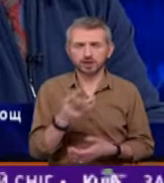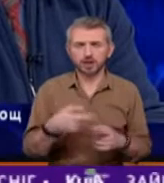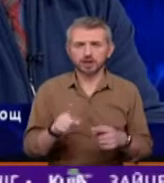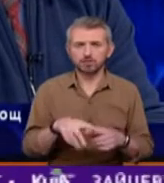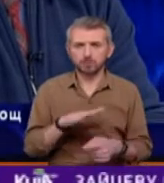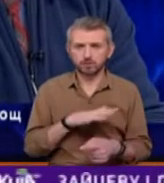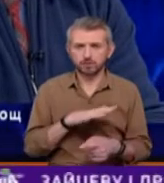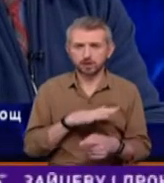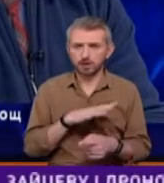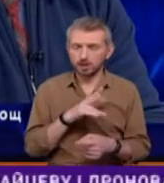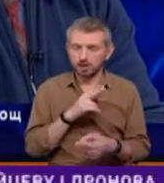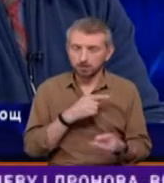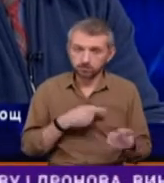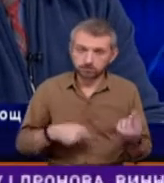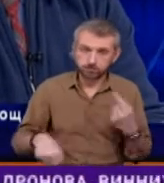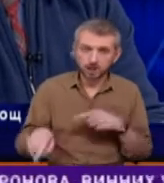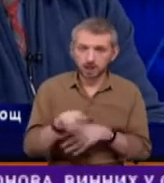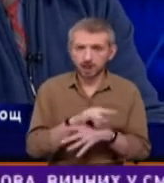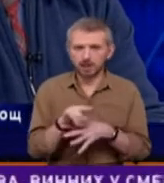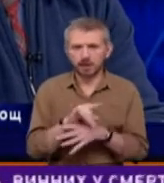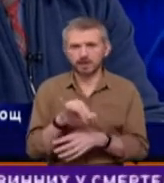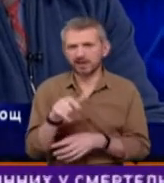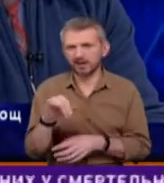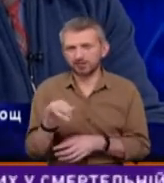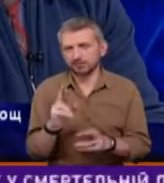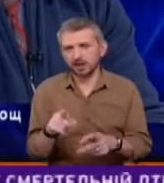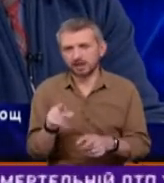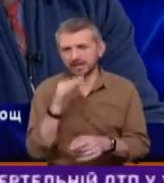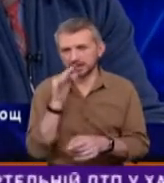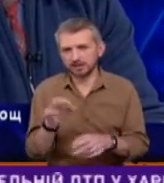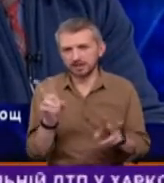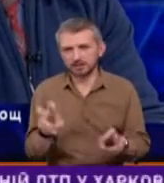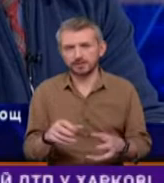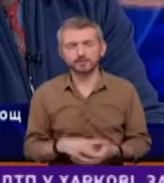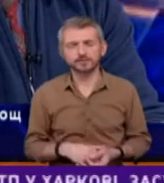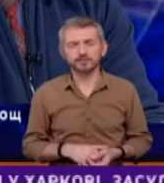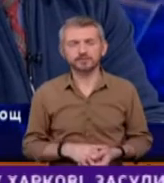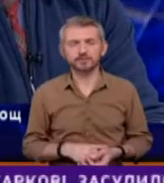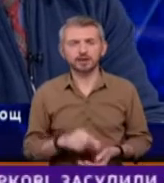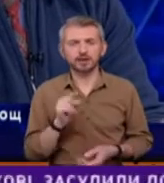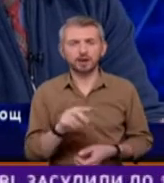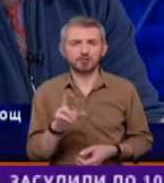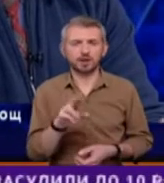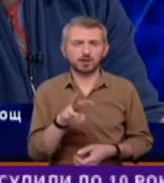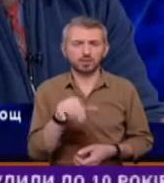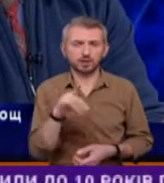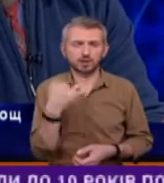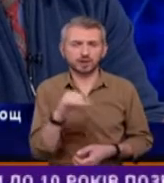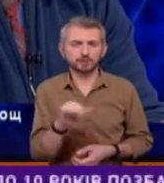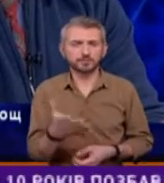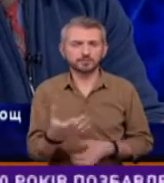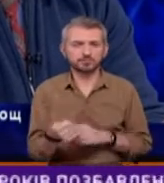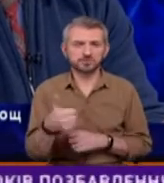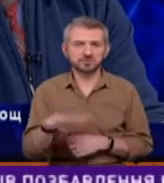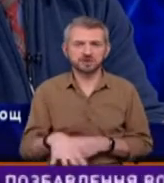і переграли. Оці риги, чи як там сказати. От, і став Ярослав Мудрий. Так.